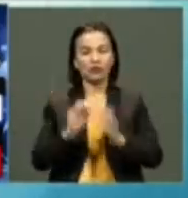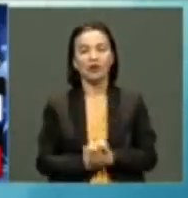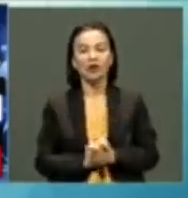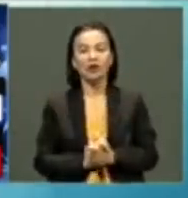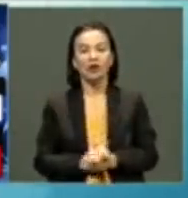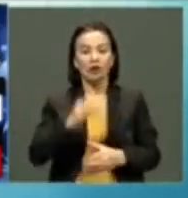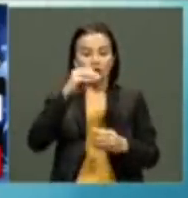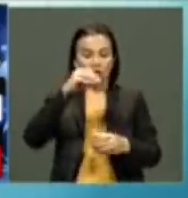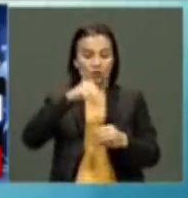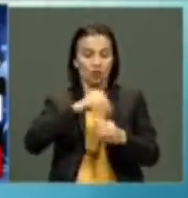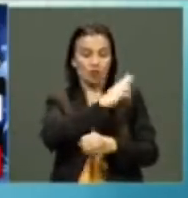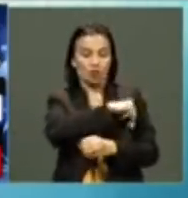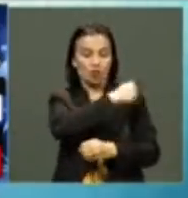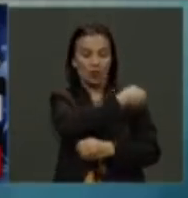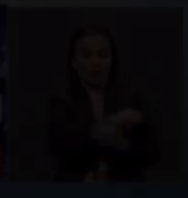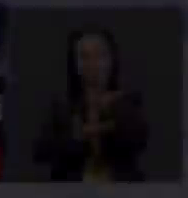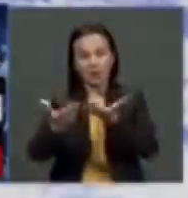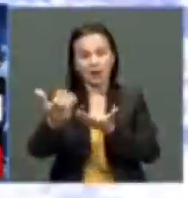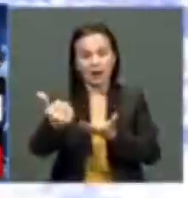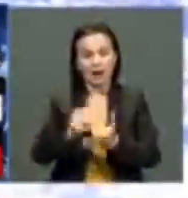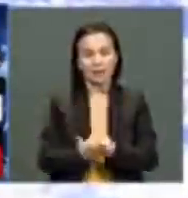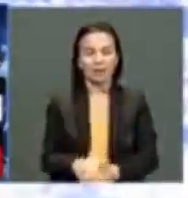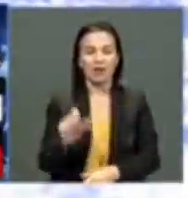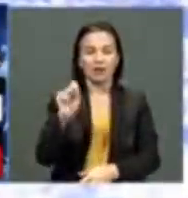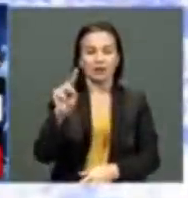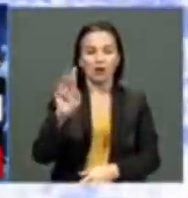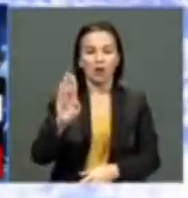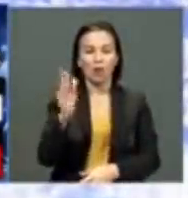ไม่มีผู้เสียชีวิตเพิ่มนอนรักษาตัวอยู่ในโรงพยาบาล72รายครับขอพูดคุยกันในประเด็นที่เป็นข้อต่อระหว่างหน่วยงานต่างๆทั้งในกระทรวงการต่างประเทศทั้งในส่วนของการสำรวจชุดข้อมูลที่จะต้องไปพำนักการเข้าไปตรวจสอบหรือการมีการรายงานระบบข้อมูลต่างๆเหล่านี้นะครับซึ่งจำเป็นที่จะต้องได้รับทราบแล้วก็ต้องขอความร่วมมือในฐานะที่เขาเป็นทุกท่านทูตที่มาจากทางประเทศต่างๆซึ่งก็ต้องนำเห็นว่าในทุกๆระดับ